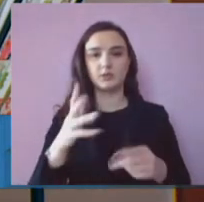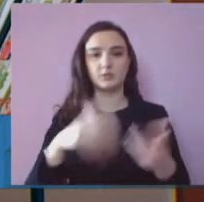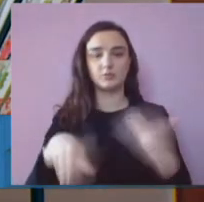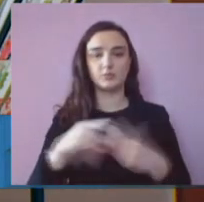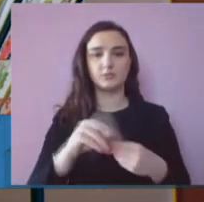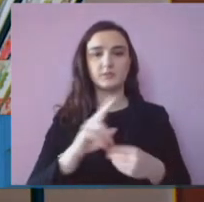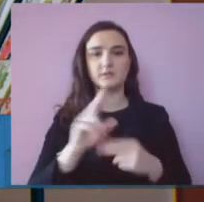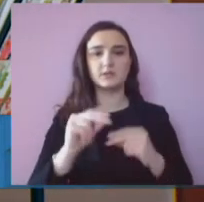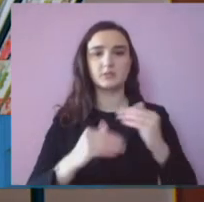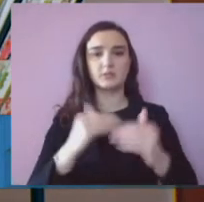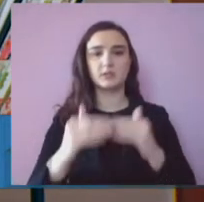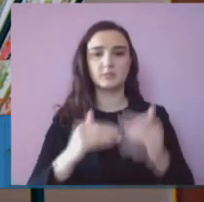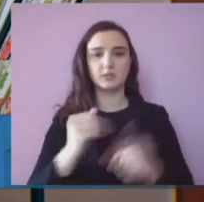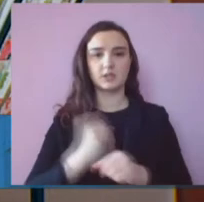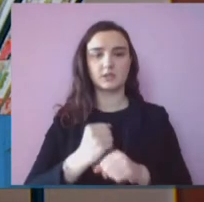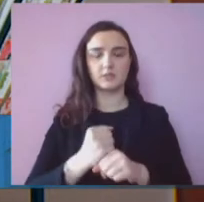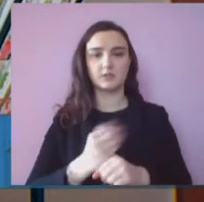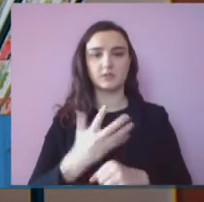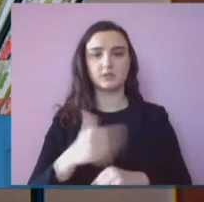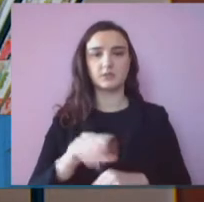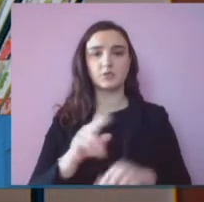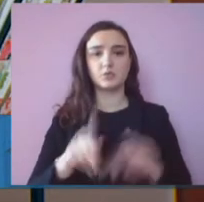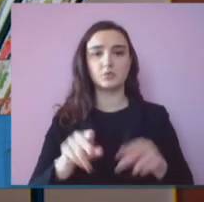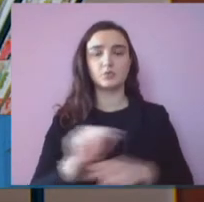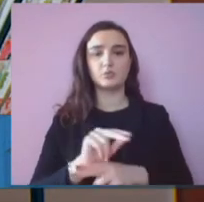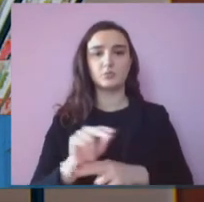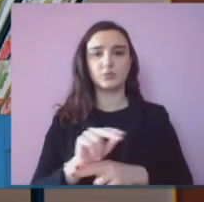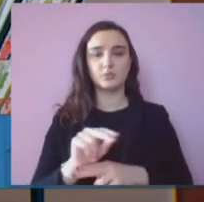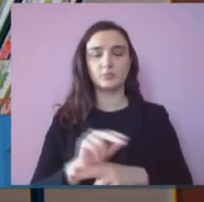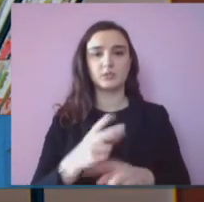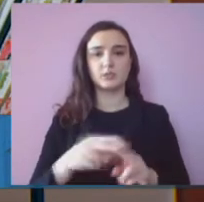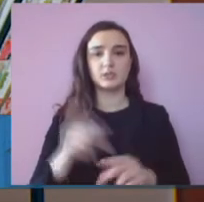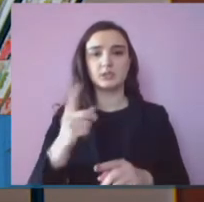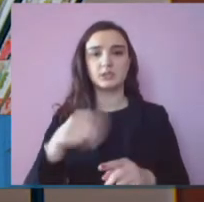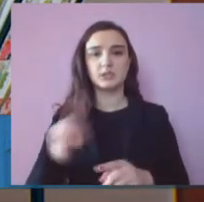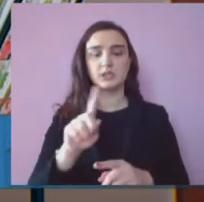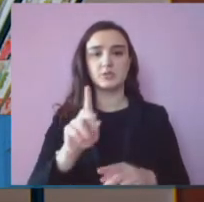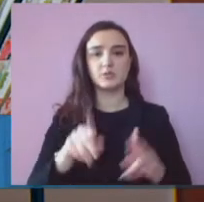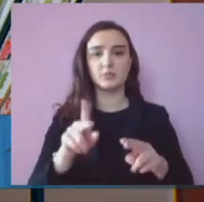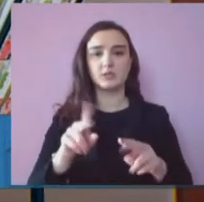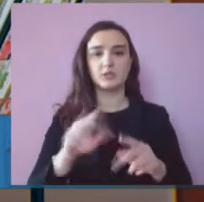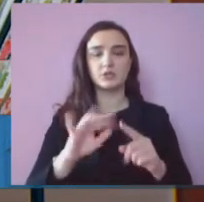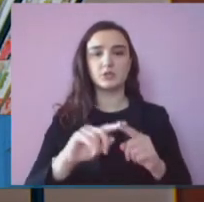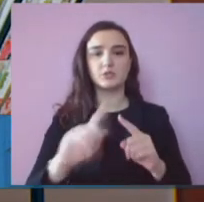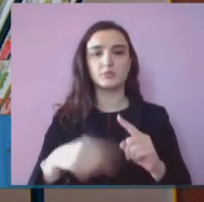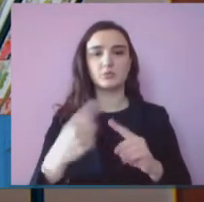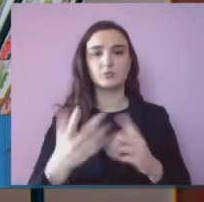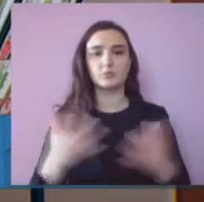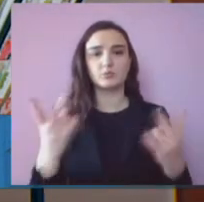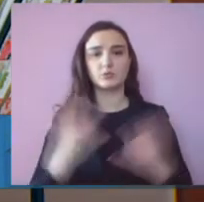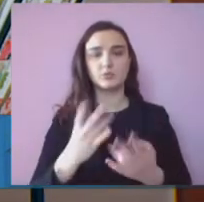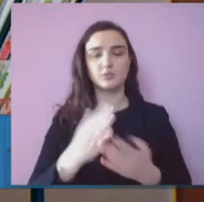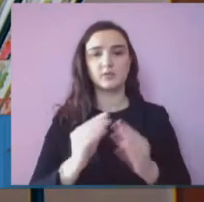წარმატებით ახორცელებენ ქირურგიულ მკურნალობას. ის, რაც ოპერაციის შემდგომ თუ საჭირო არის, თქვათ, იგივე